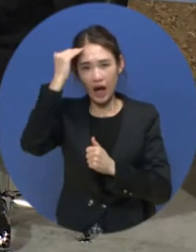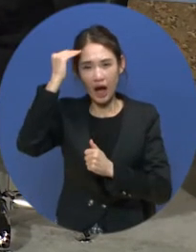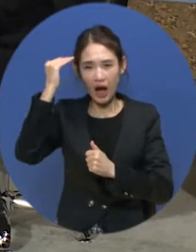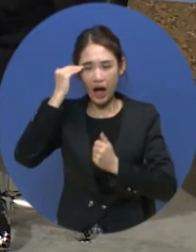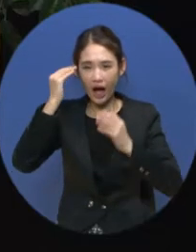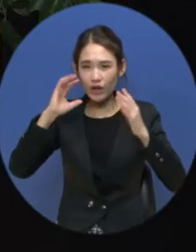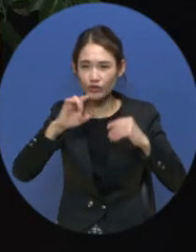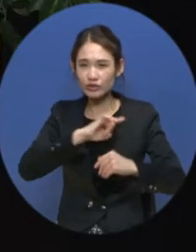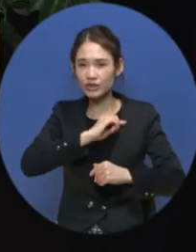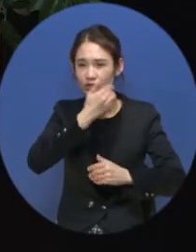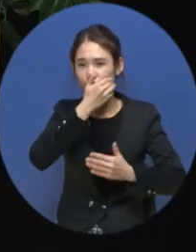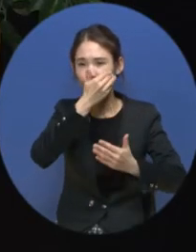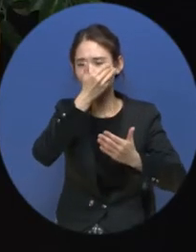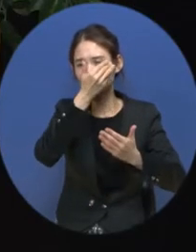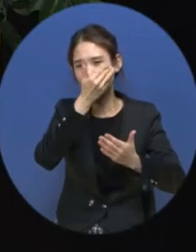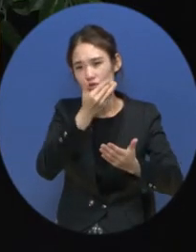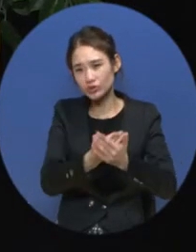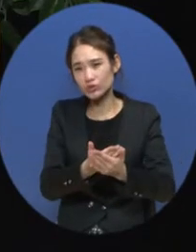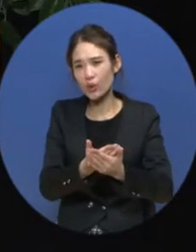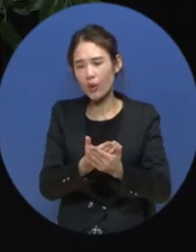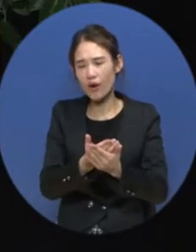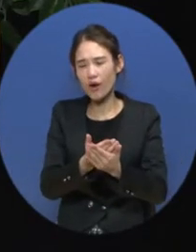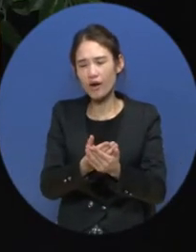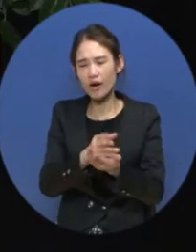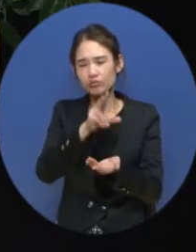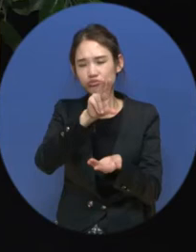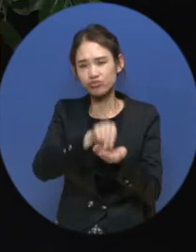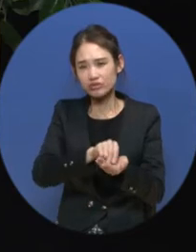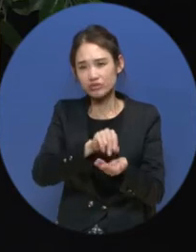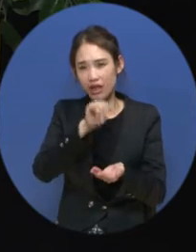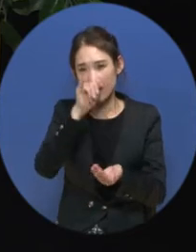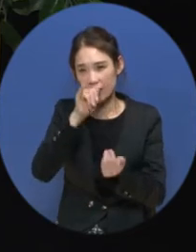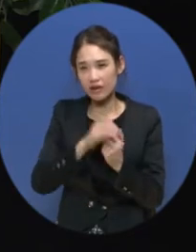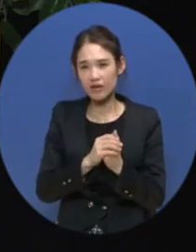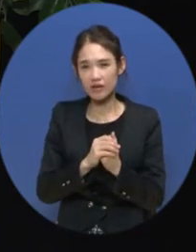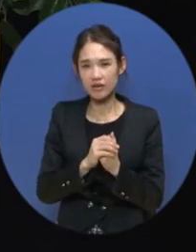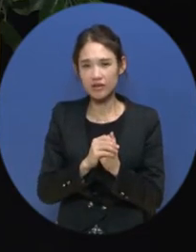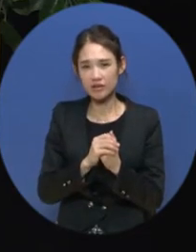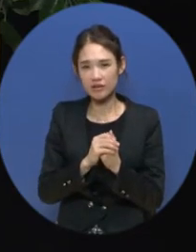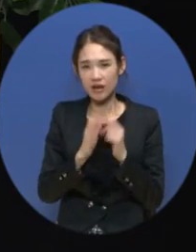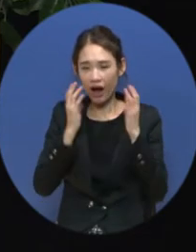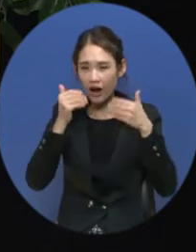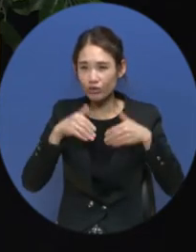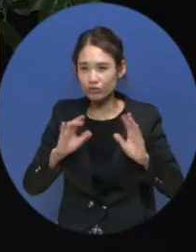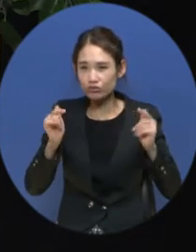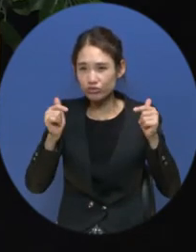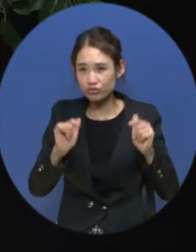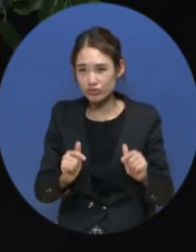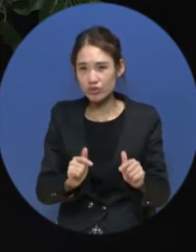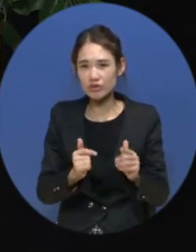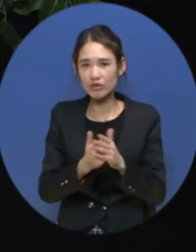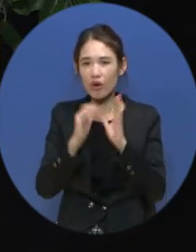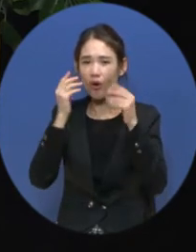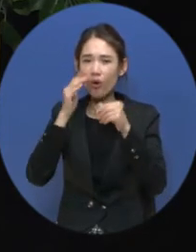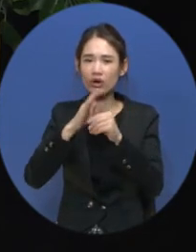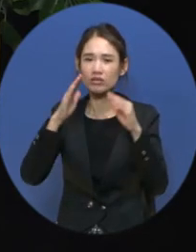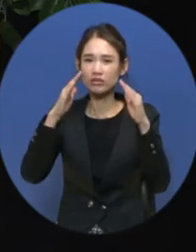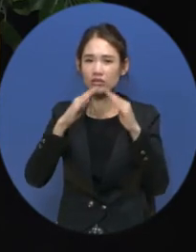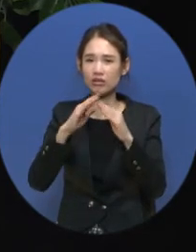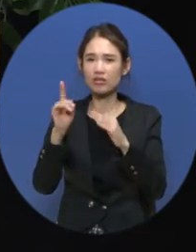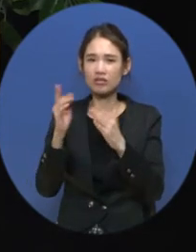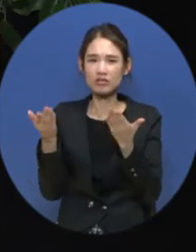국가의 굉장히 큰 핵심적인 사항이잖아요. 네. 뭐 저출산으로 하면 뭐 어린이집은 뭐